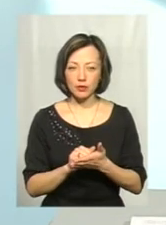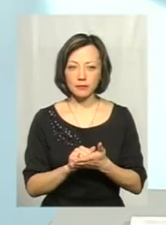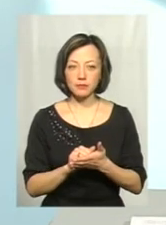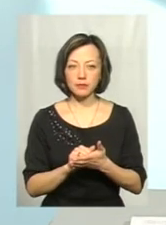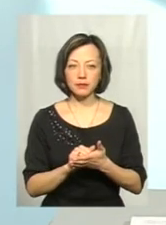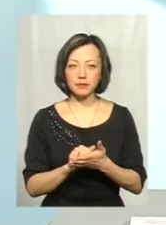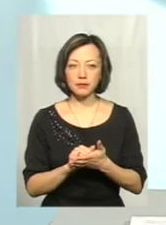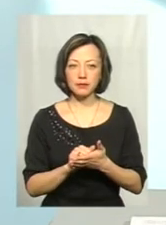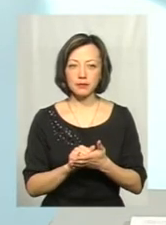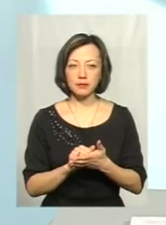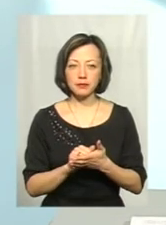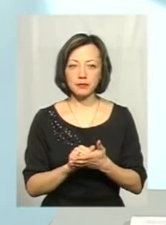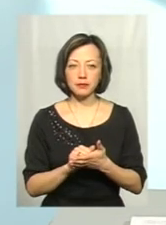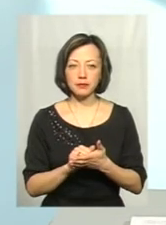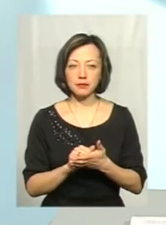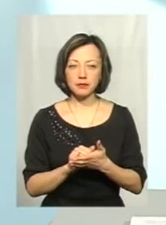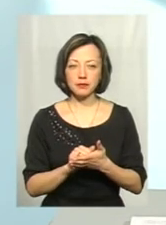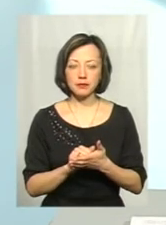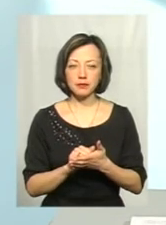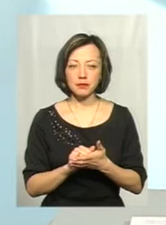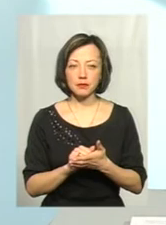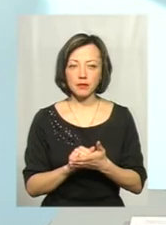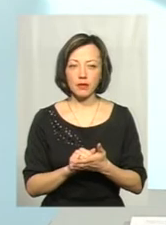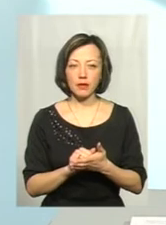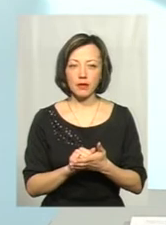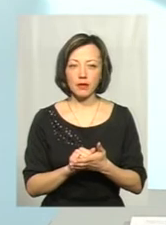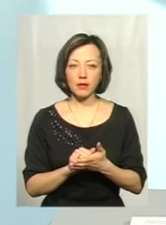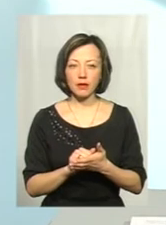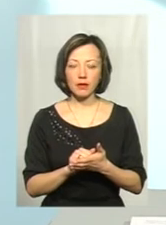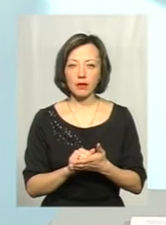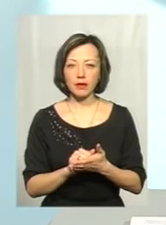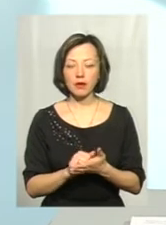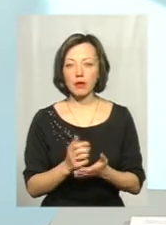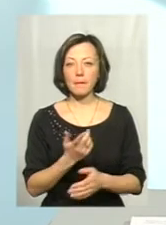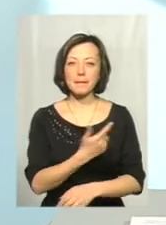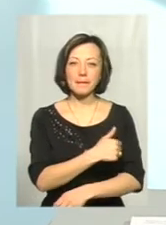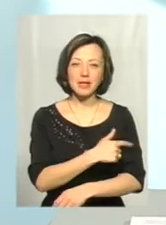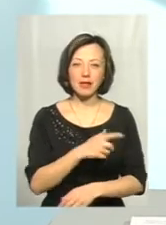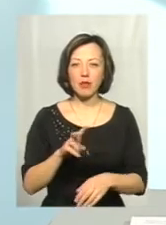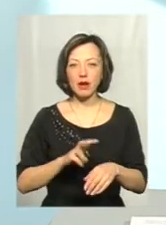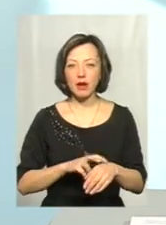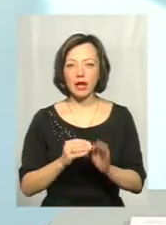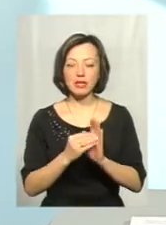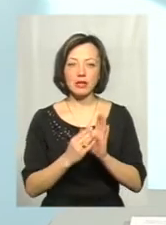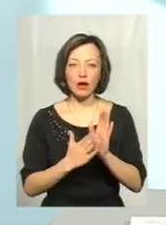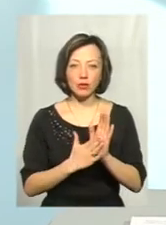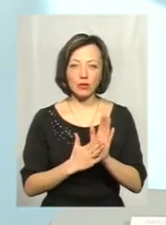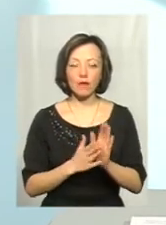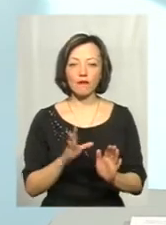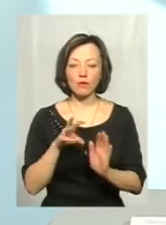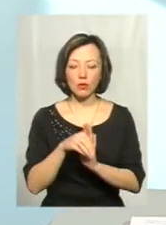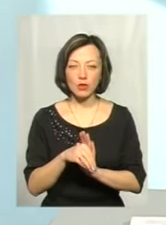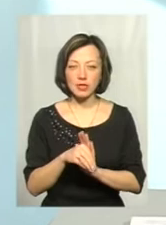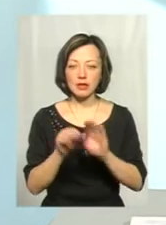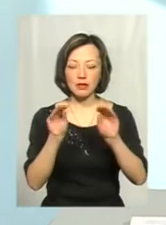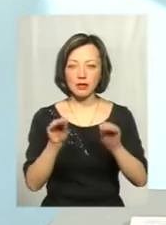Далі особа, яка визначена закладом, це може бути медична сестра, це може бути лікар або реєстратор, вносить